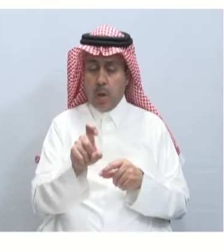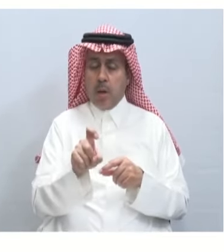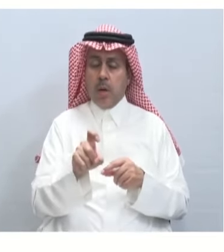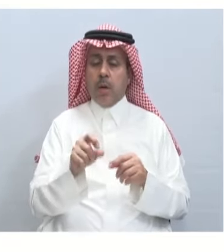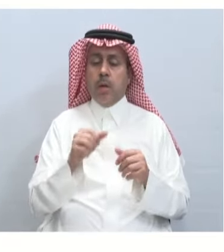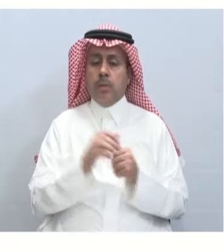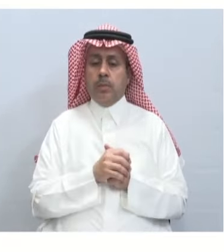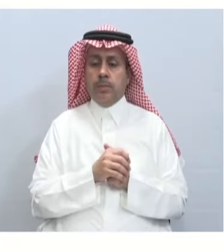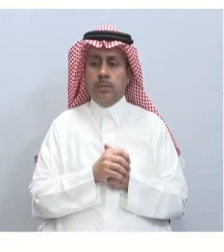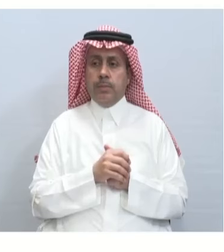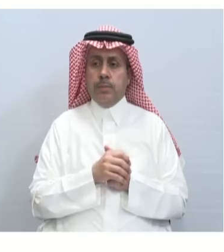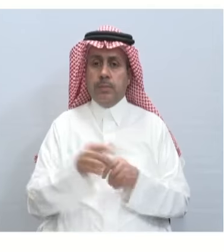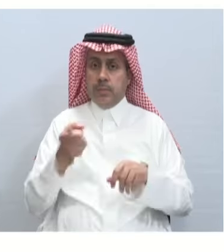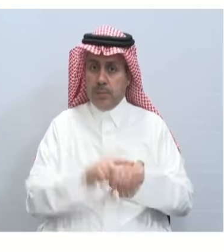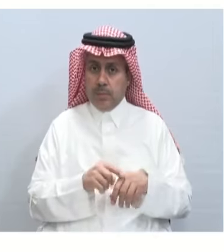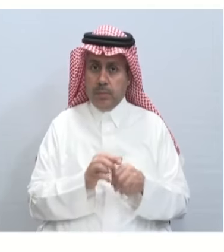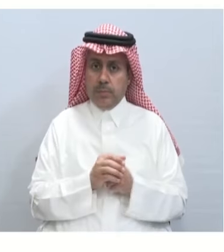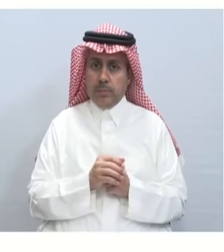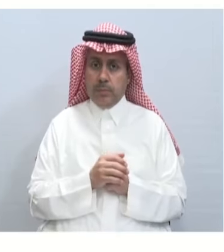يقرا السؤال الاول ابنائي